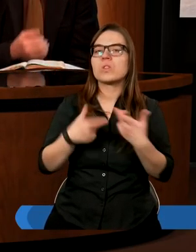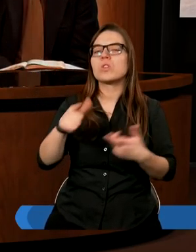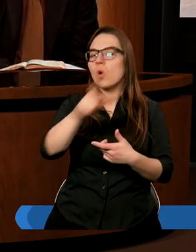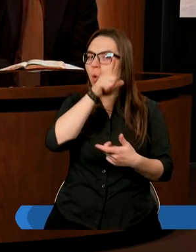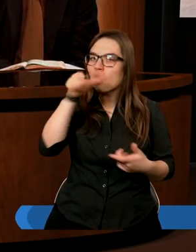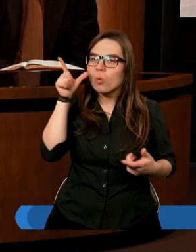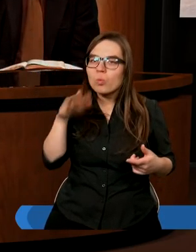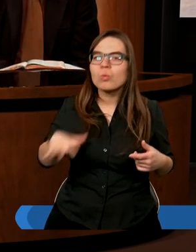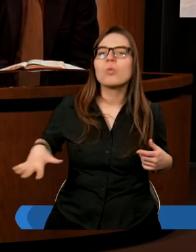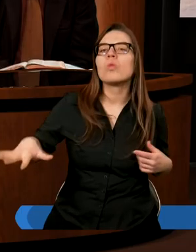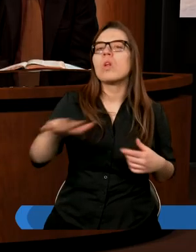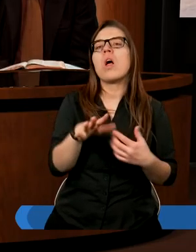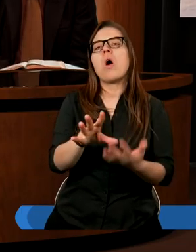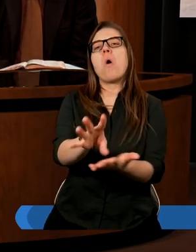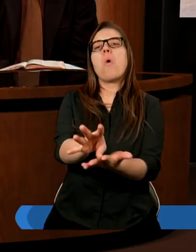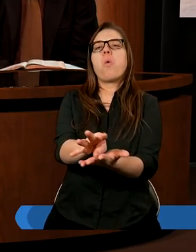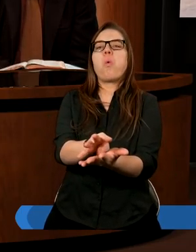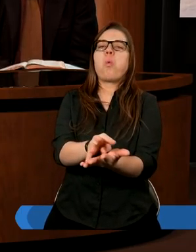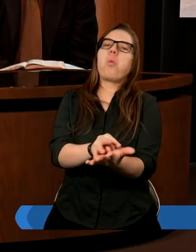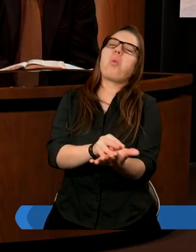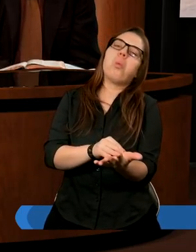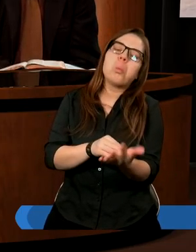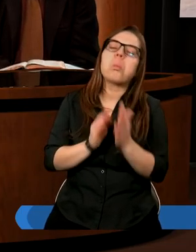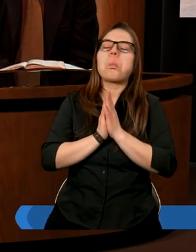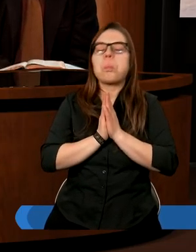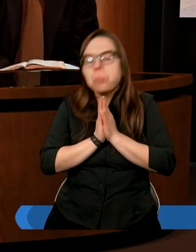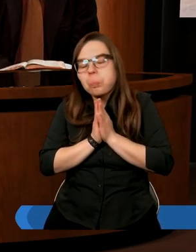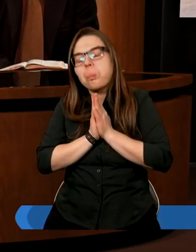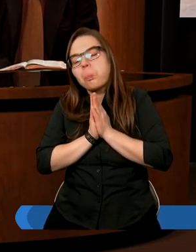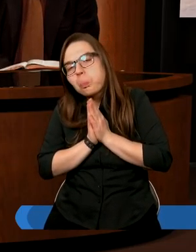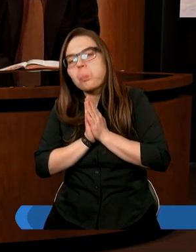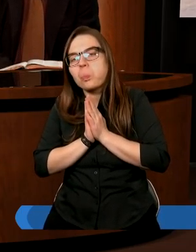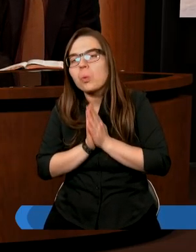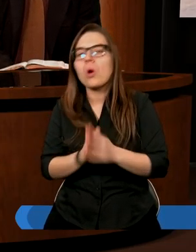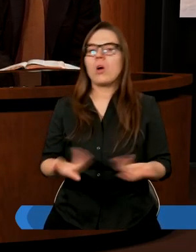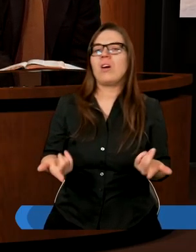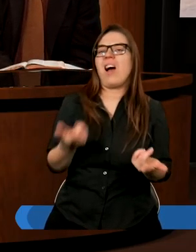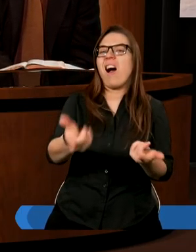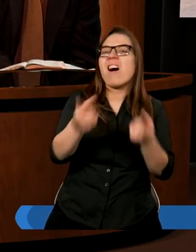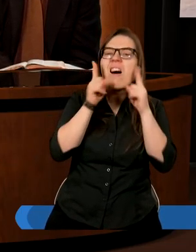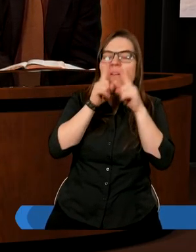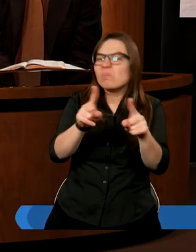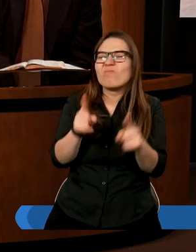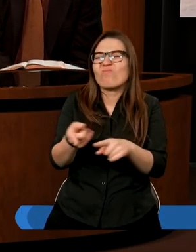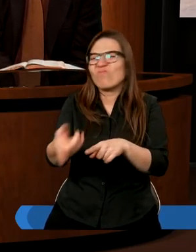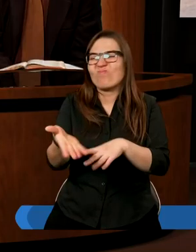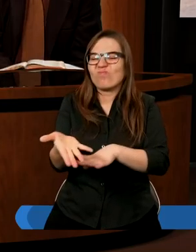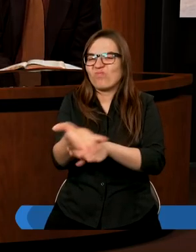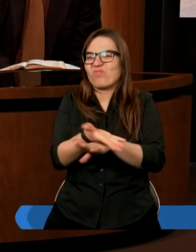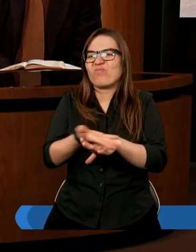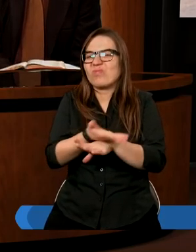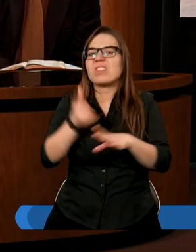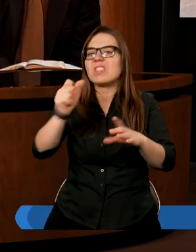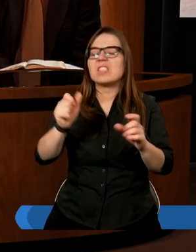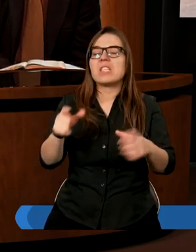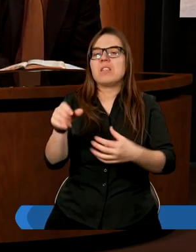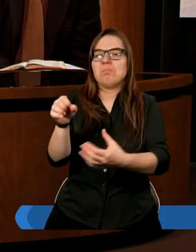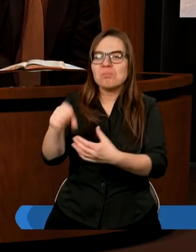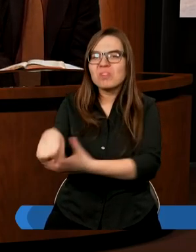którzy mają tylko pozór pobożności, ale skutków tej pobożności się zaparli.